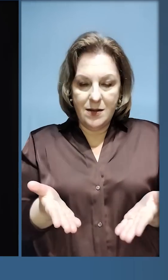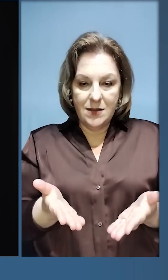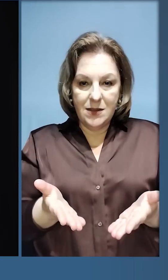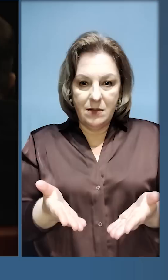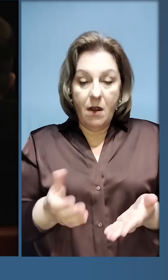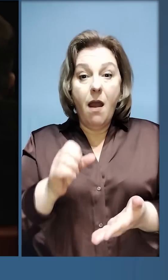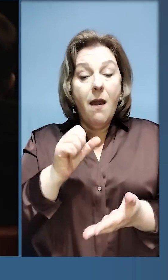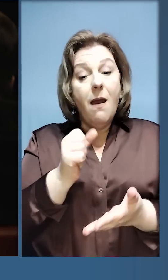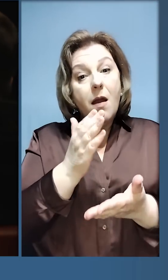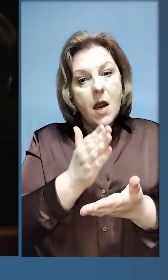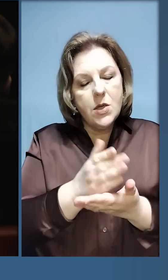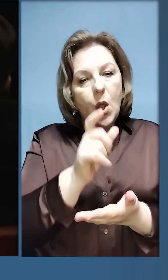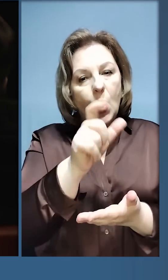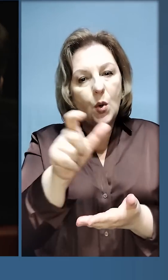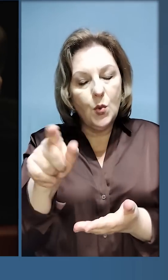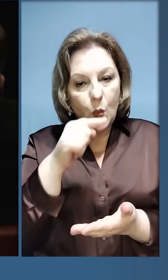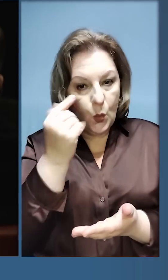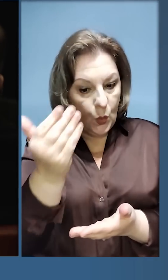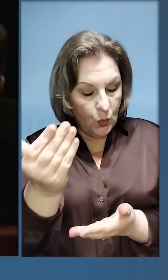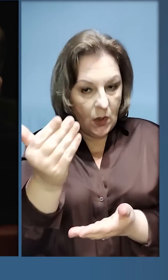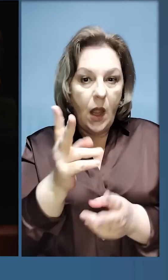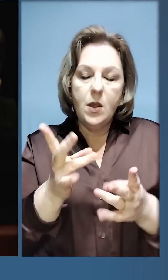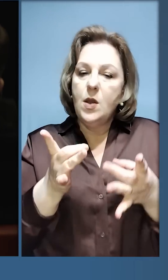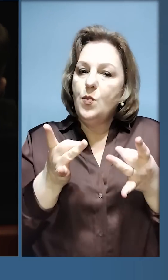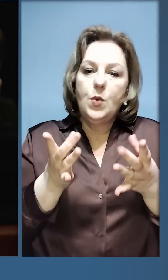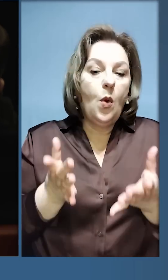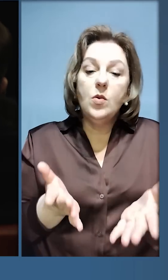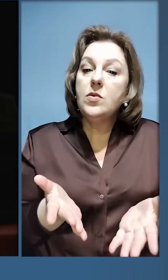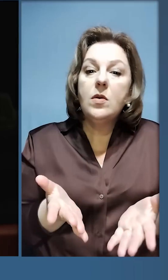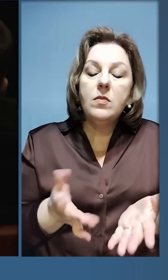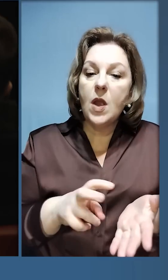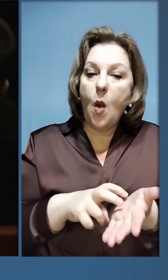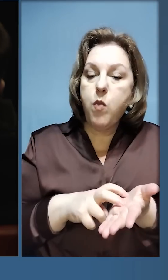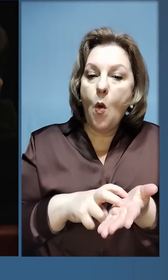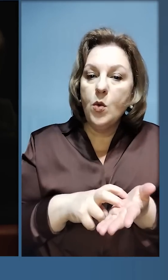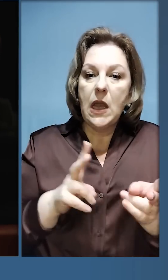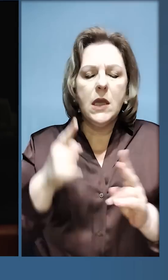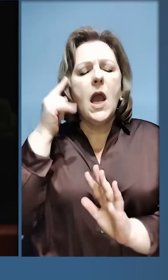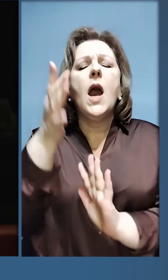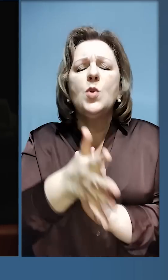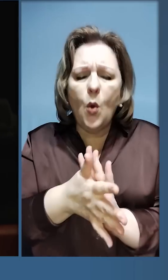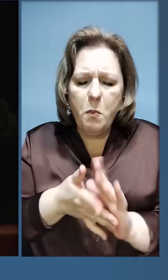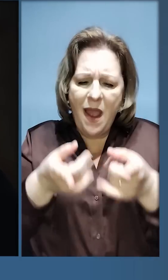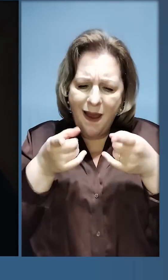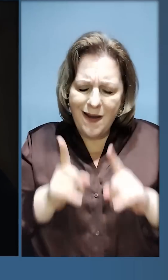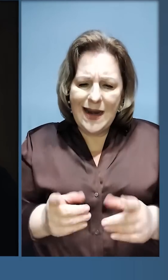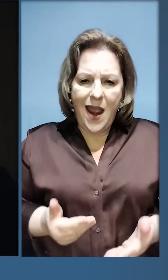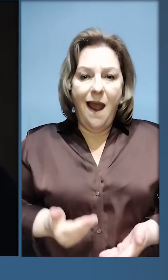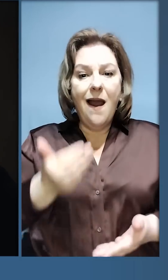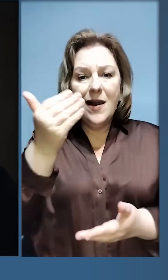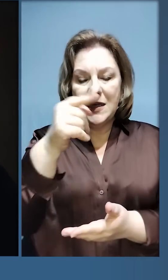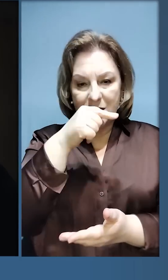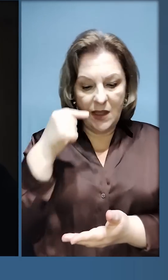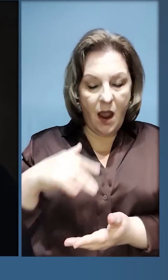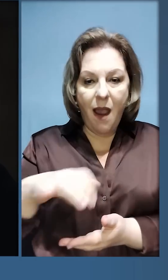реальність. А є люди, які просто бояться, які розуміють